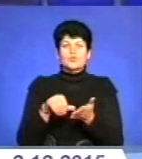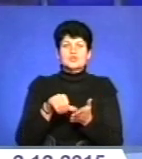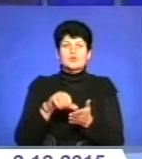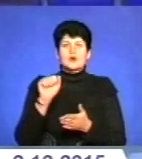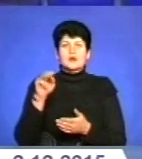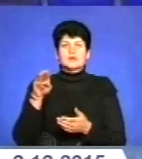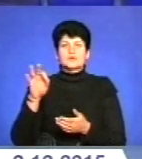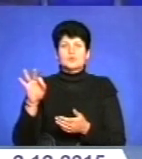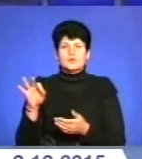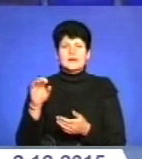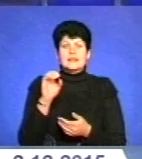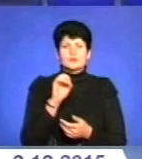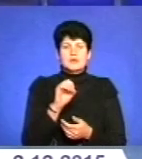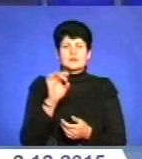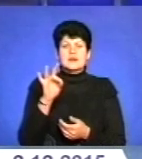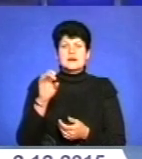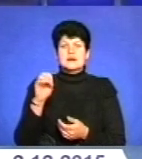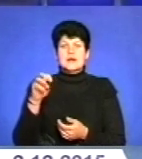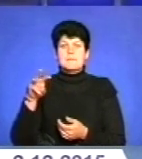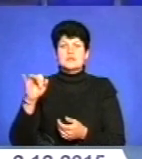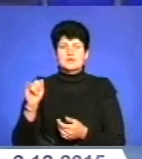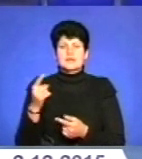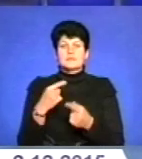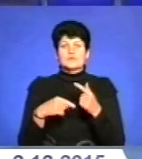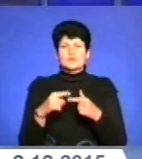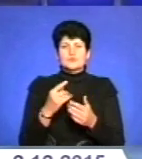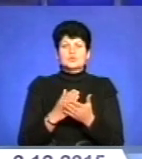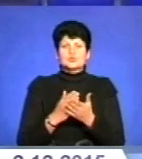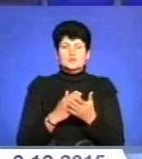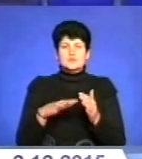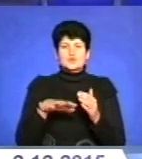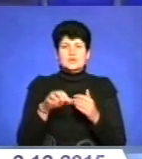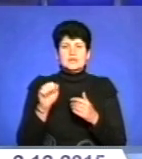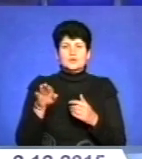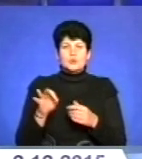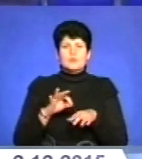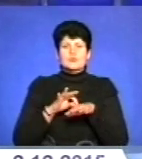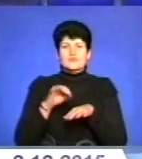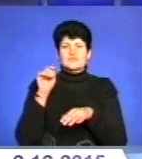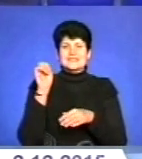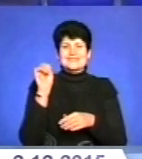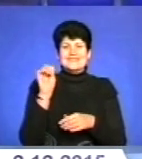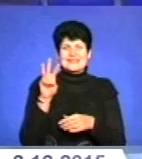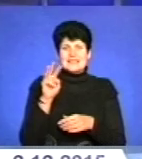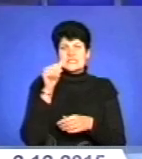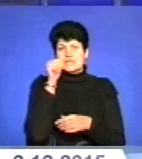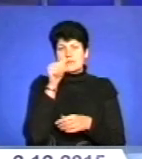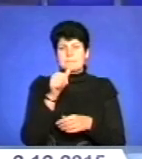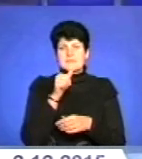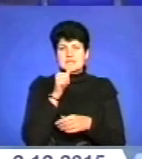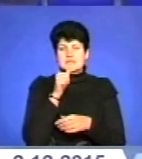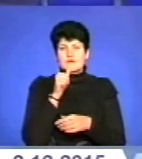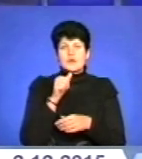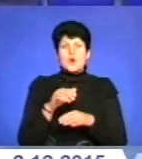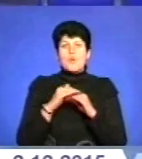АТО Едуарду Ремезюку, який демобілізувався зі служби в зоні АТО, провівши 13 місяців у польовому госпіталі. Подробиці